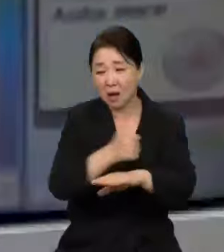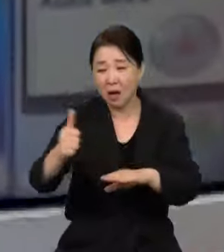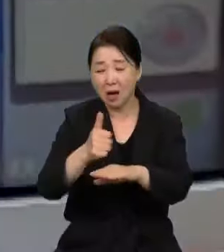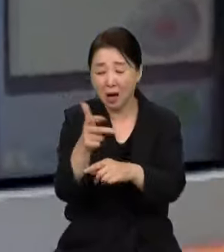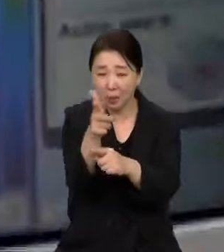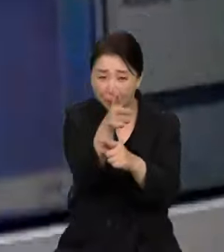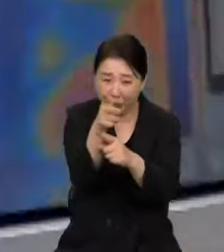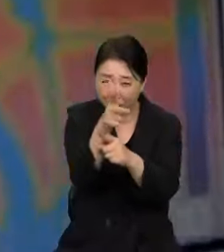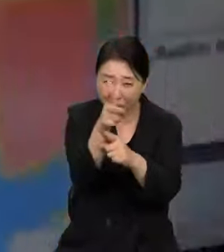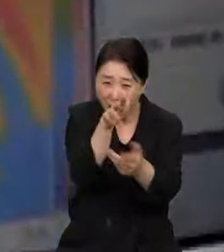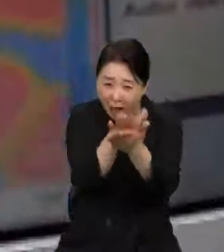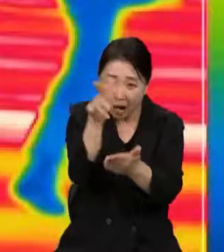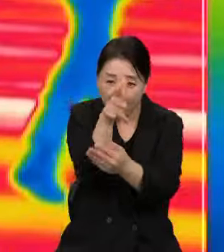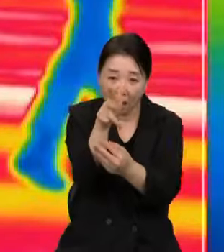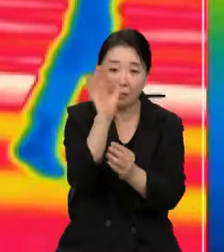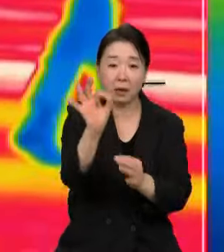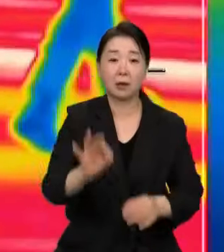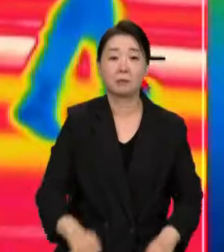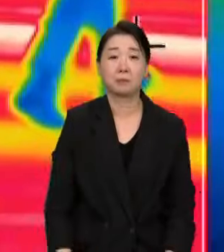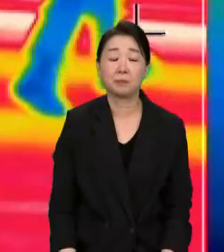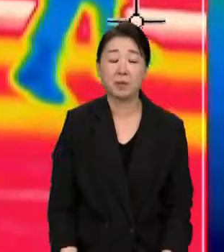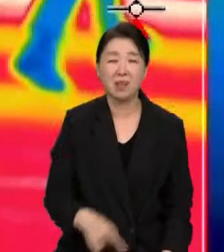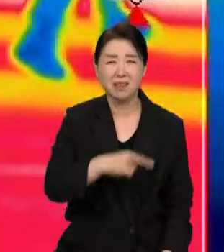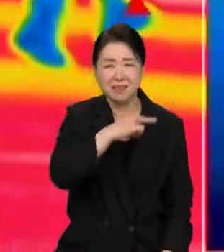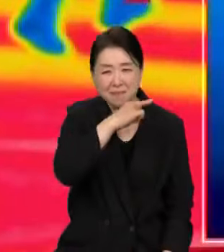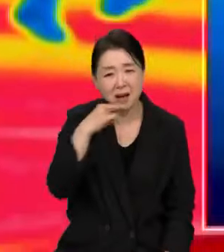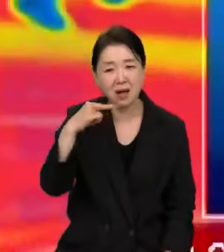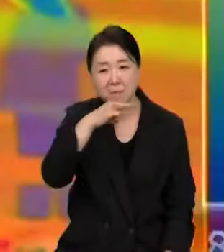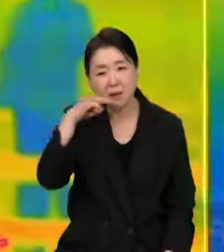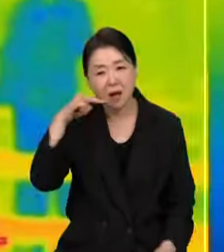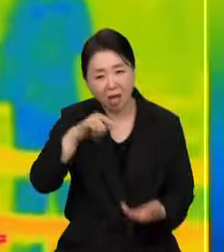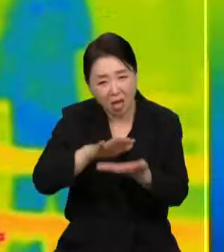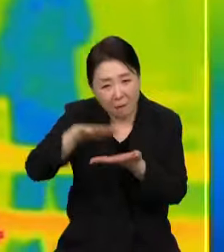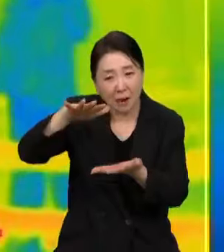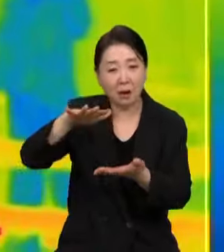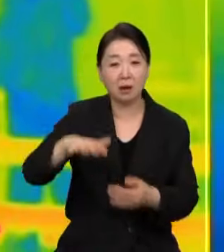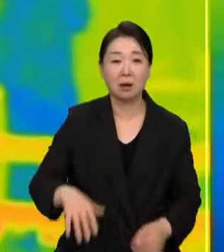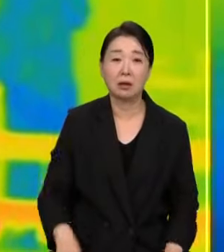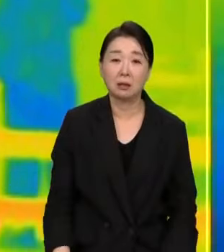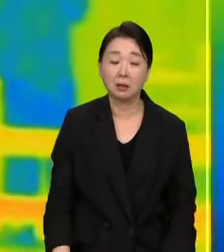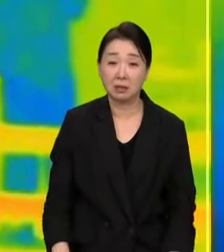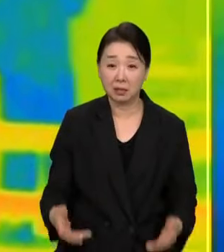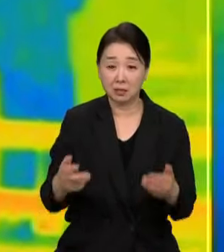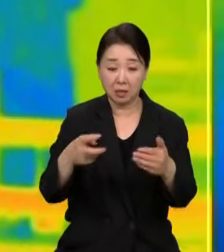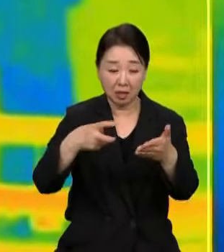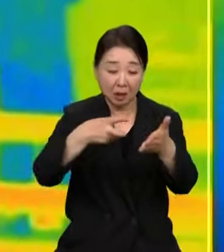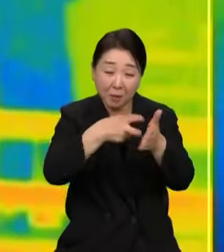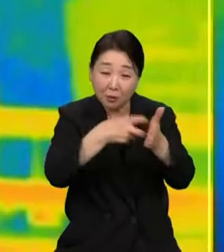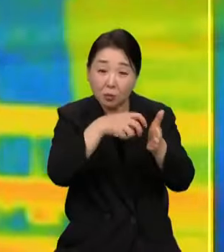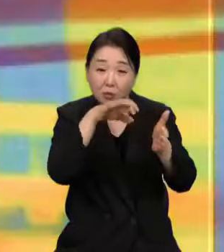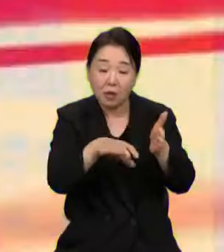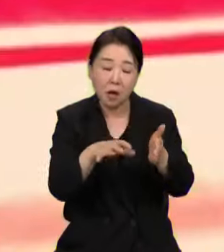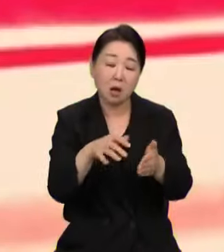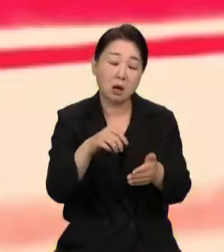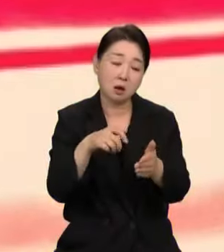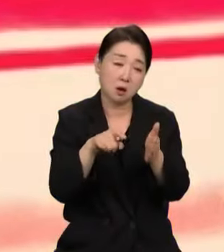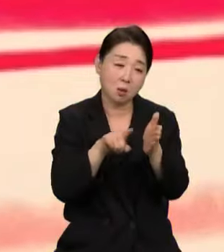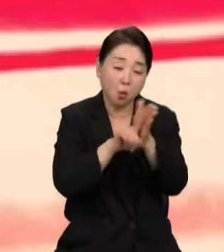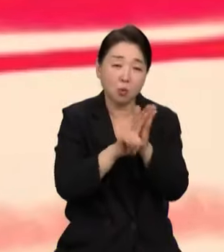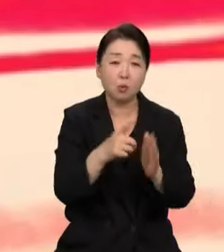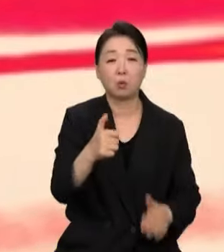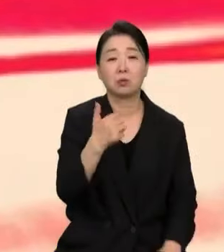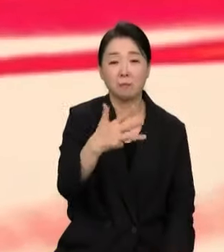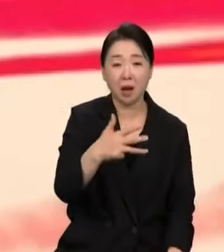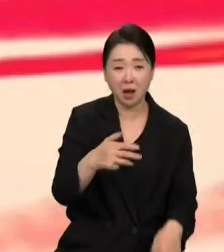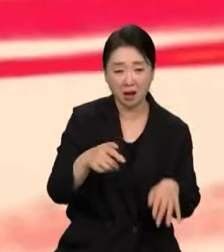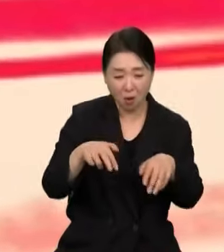열화상 카메라로 촬영했습니다. 온통 벌겋습니다. 출퇴근길 버스 정류장은 58도를 넘어섰고 횡단보도는